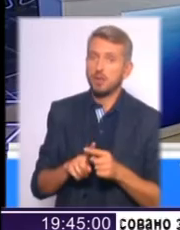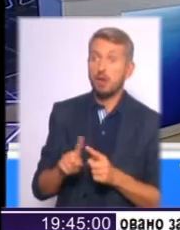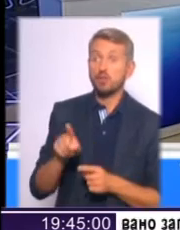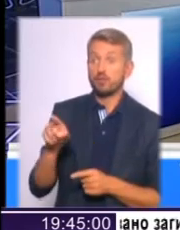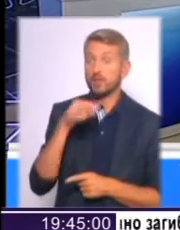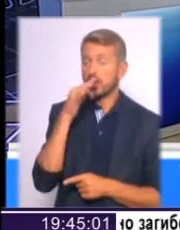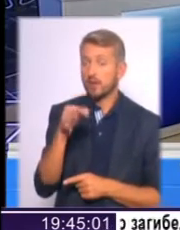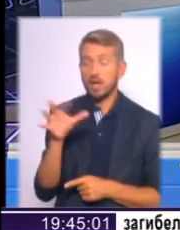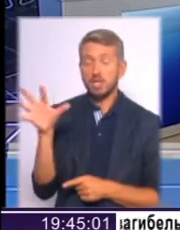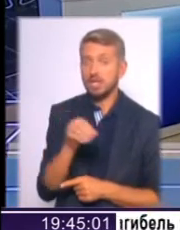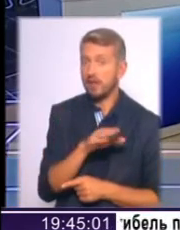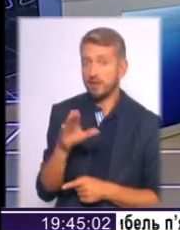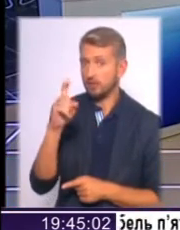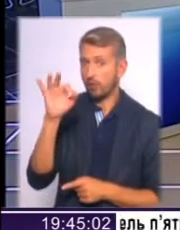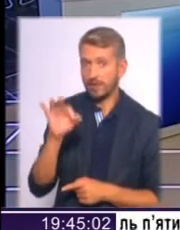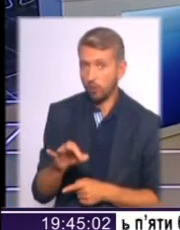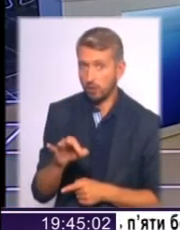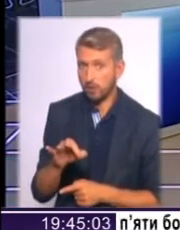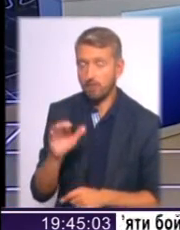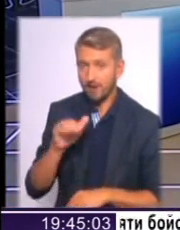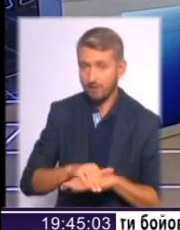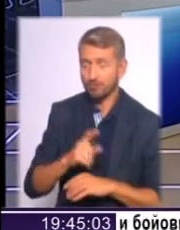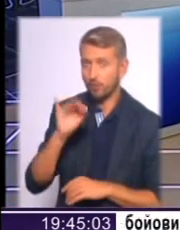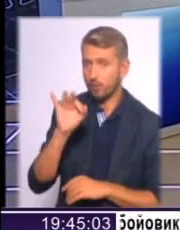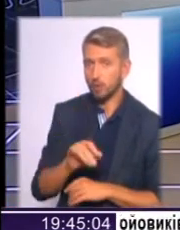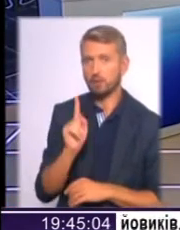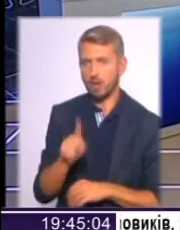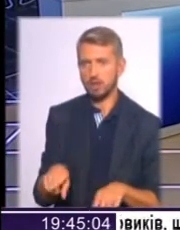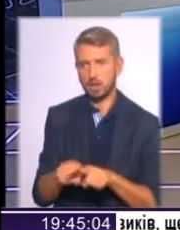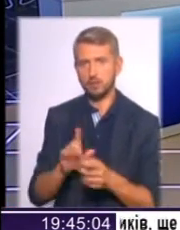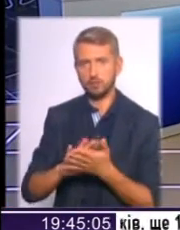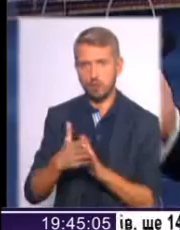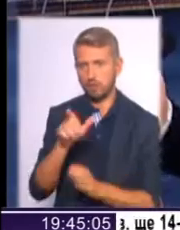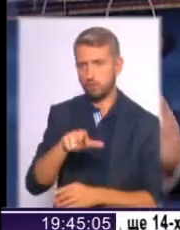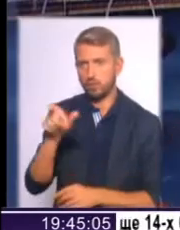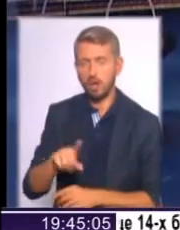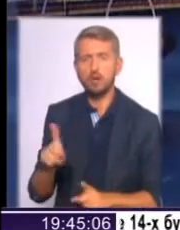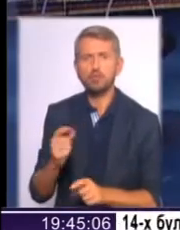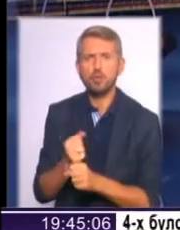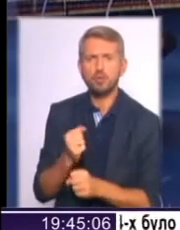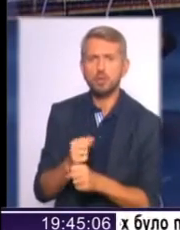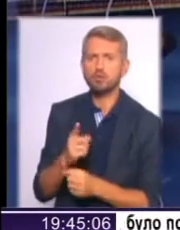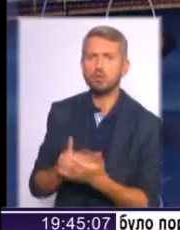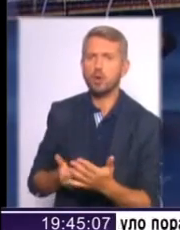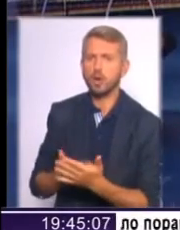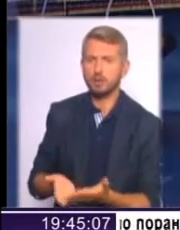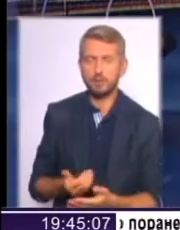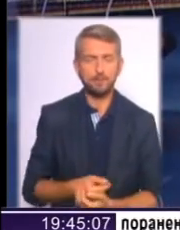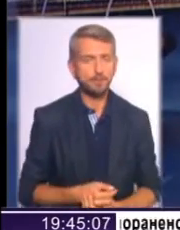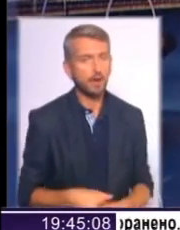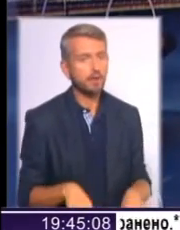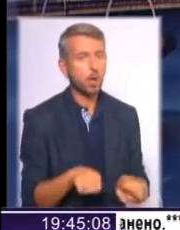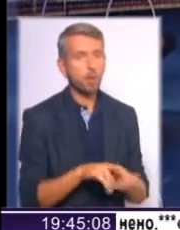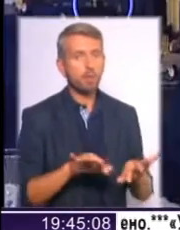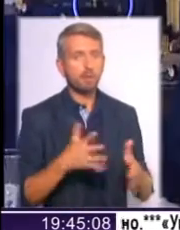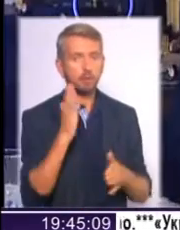що не всі 100%, ну, фактично 100%, але ж от така от ситуація в людей. Що їм робити, що порадити, значить, прошу? В такому випадку